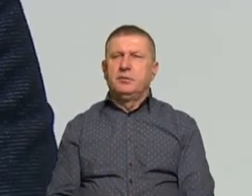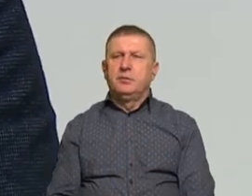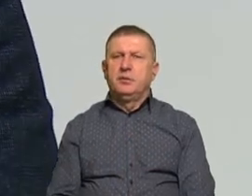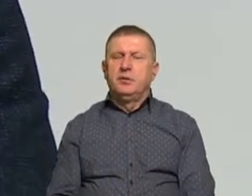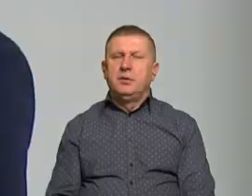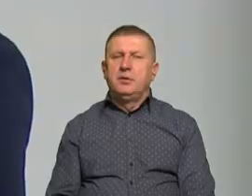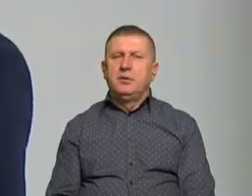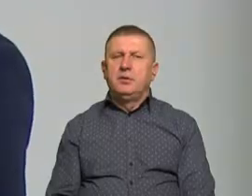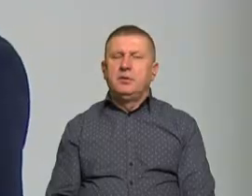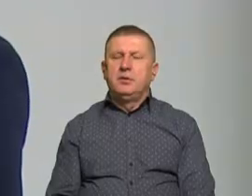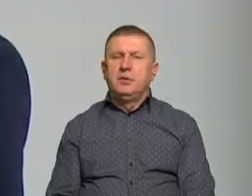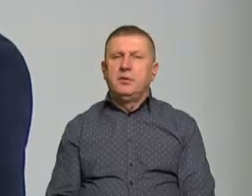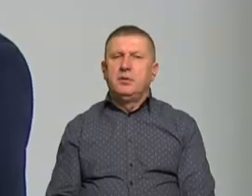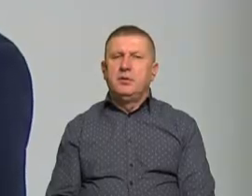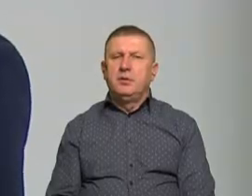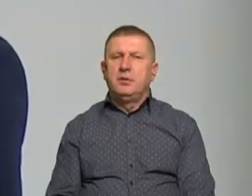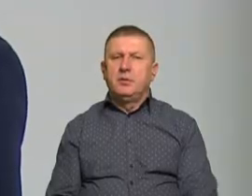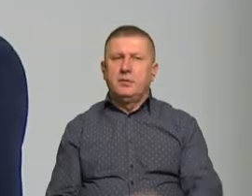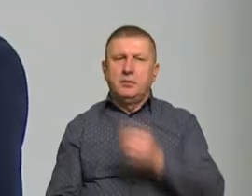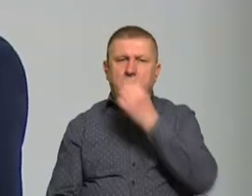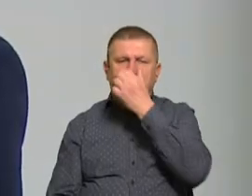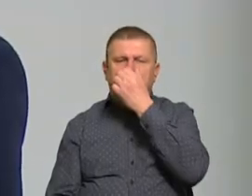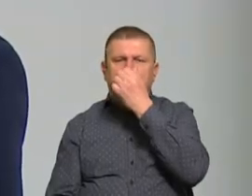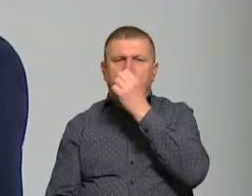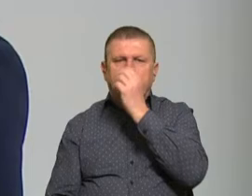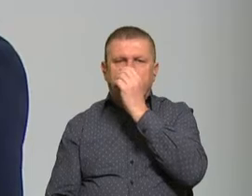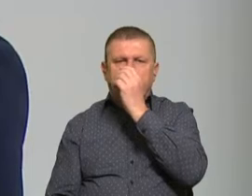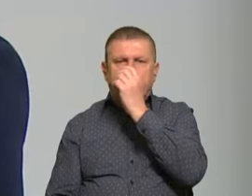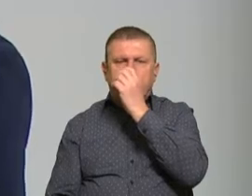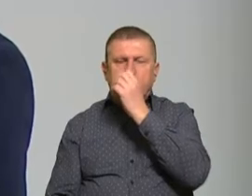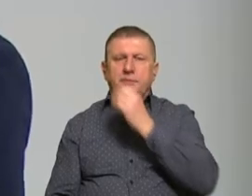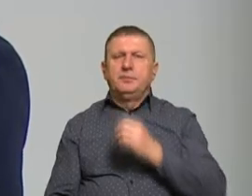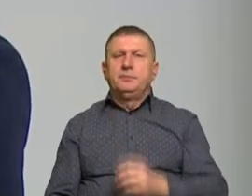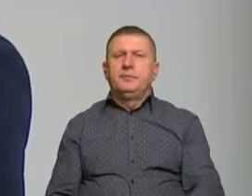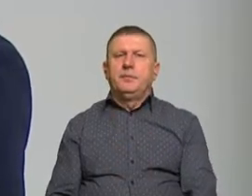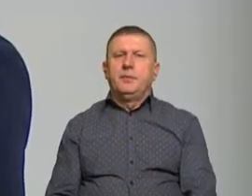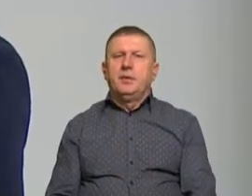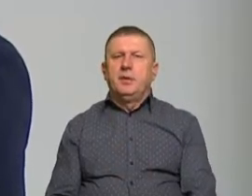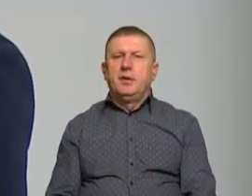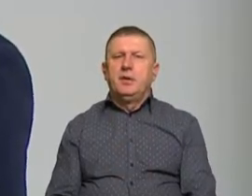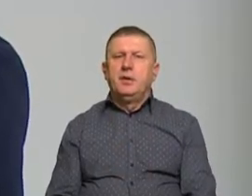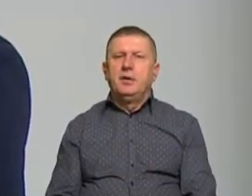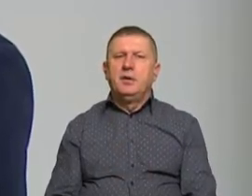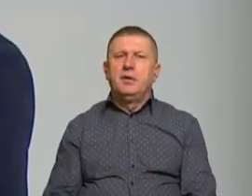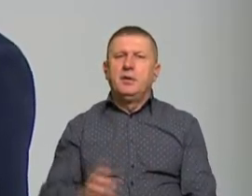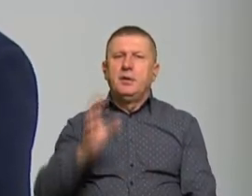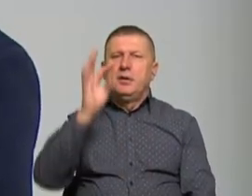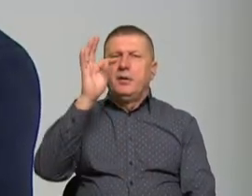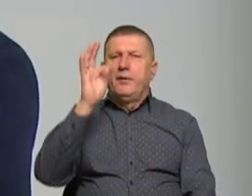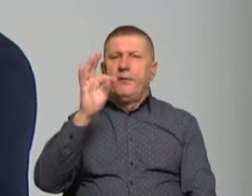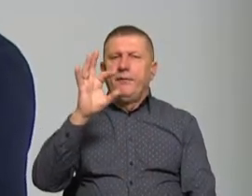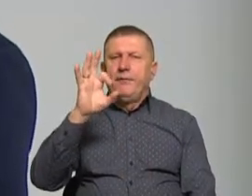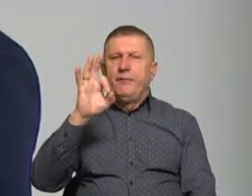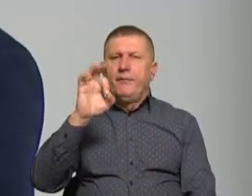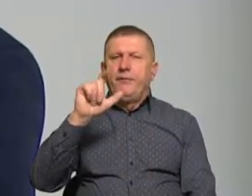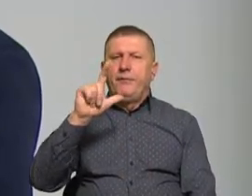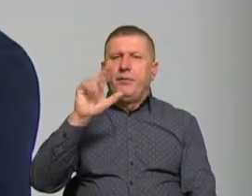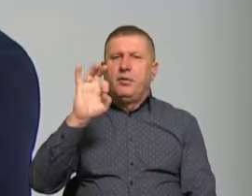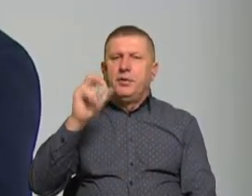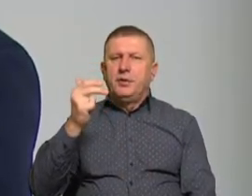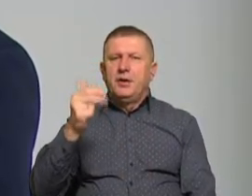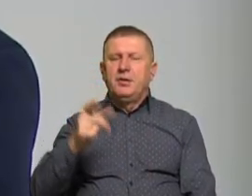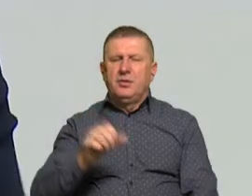Dziękuję. Dziękuję. Teraz o odpowiedź proszę pana posła Bronisława Foltyna. No, sprawa jest o